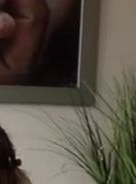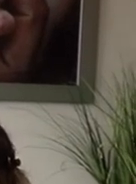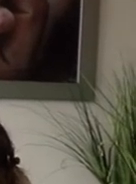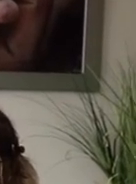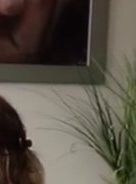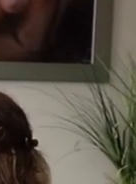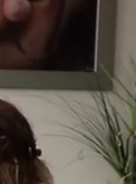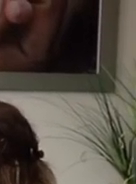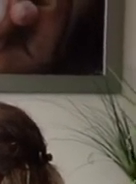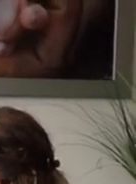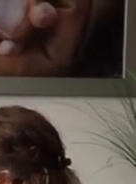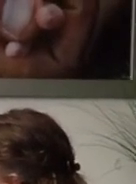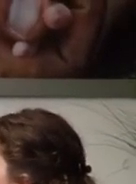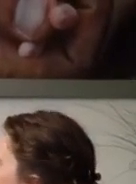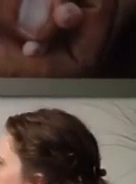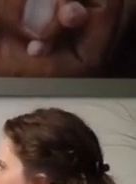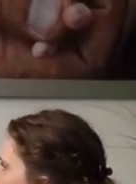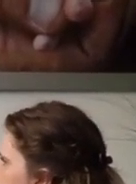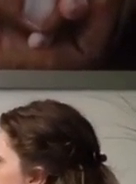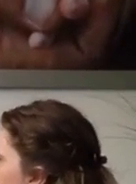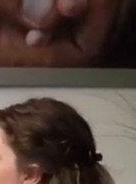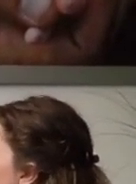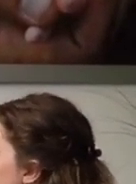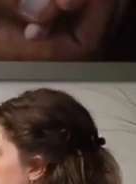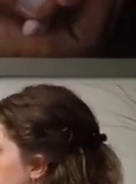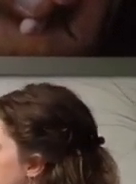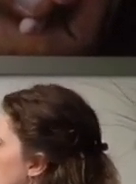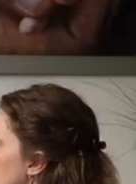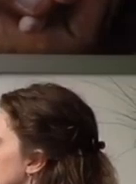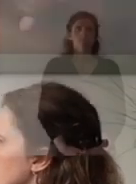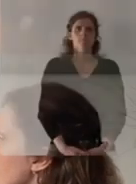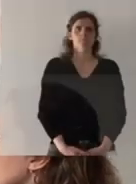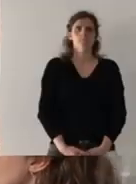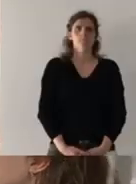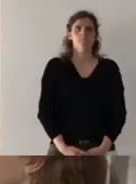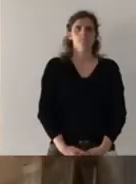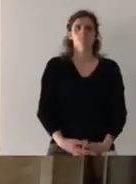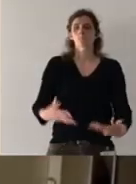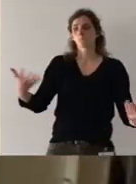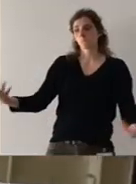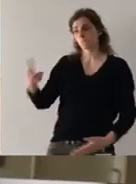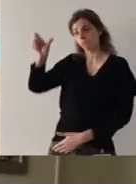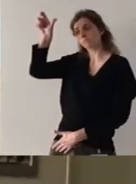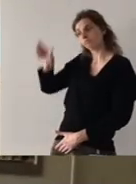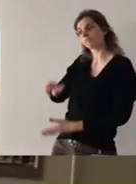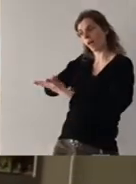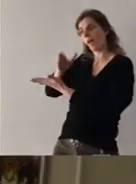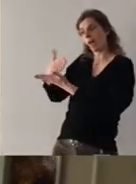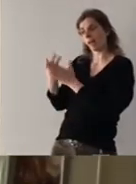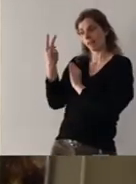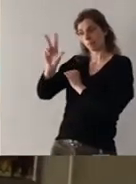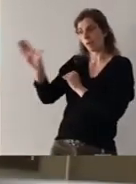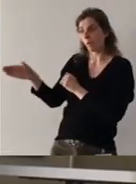ils enlevaient beaucoup d'informations et je n'avais pas les informations concernant ma santé à moi. Et je disais, c'est important de savoir pour moi. On a entendu